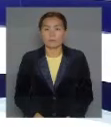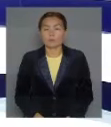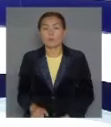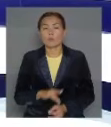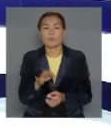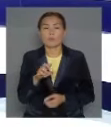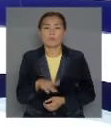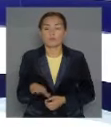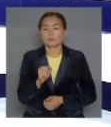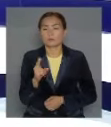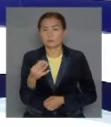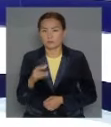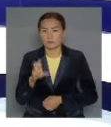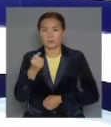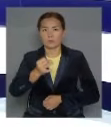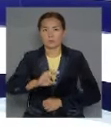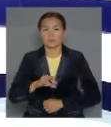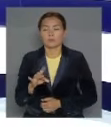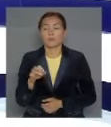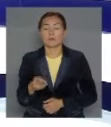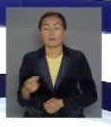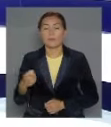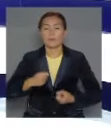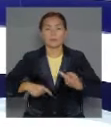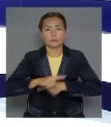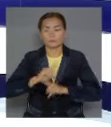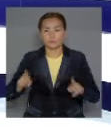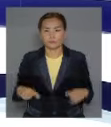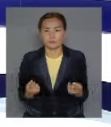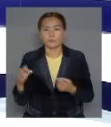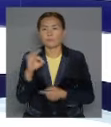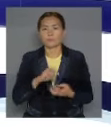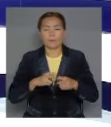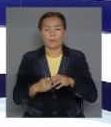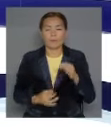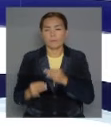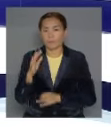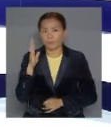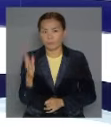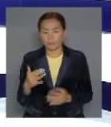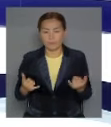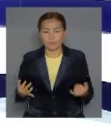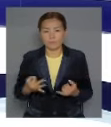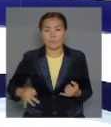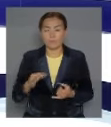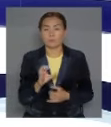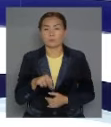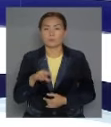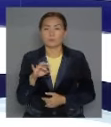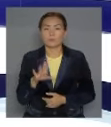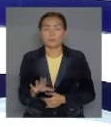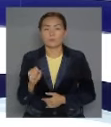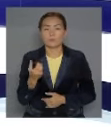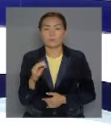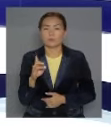Атырау облысы әкімдігі мен Бәйтерек холдинг арасында кәсіпкерлікті дамыту мәселелері талқыланды. Бүгін облыс әкімі Серік Шапкенов,